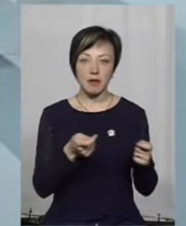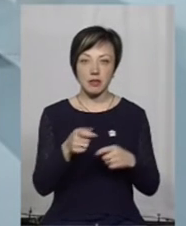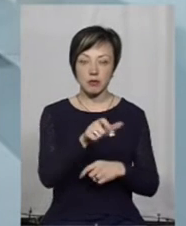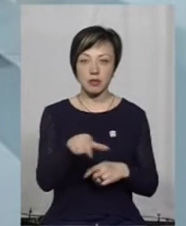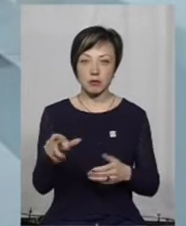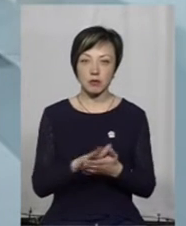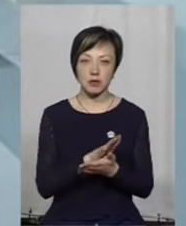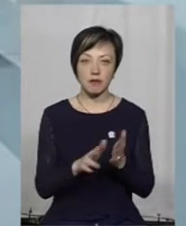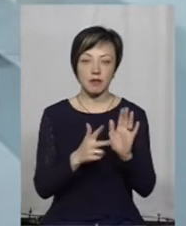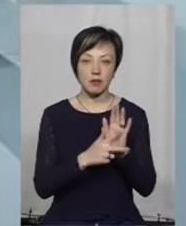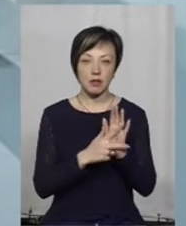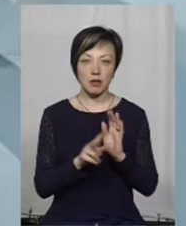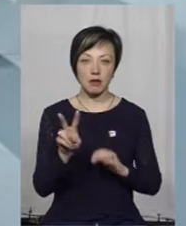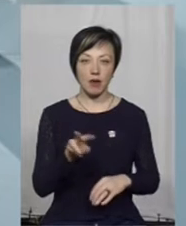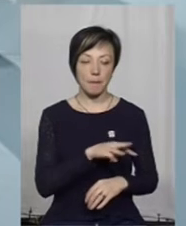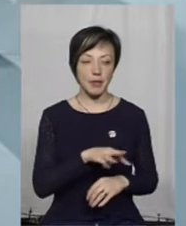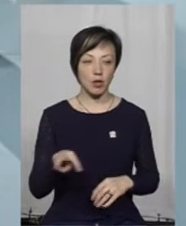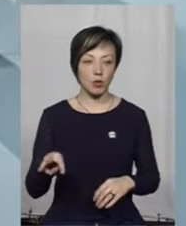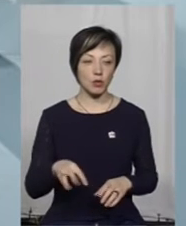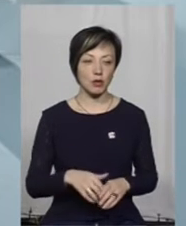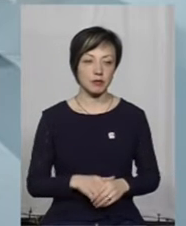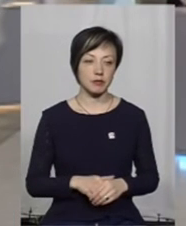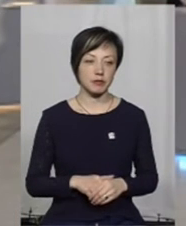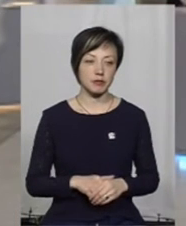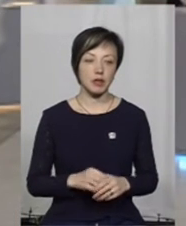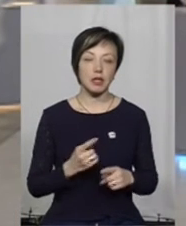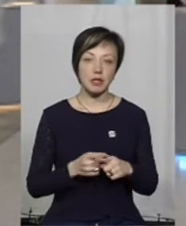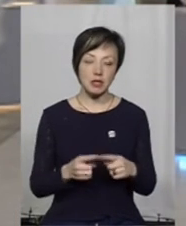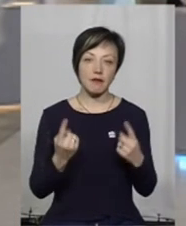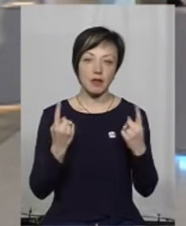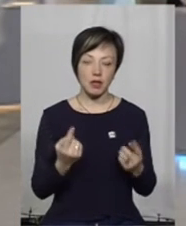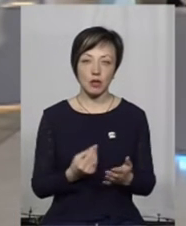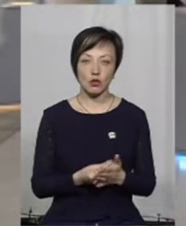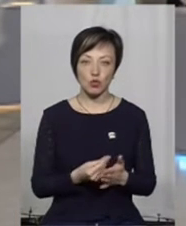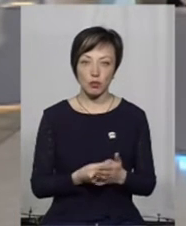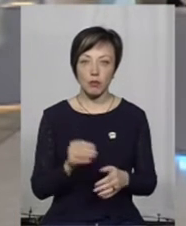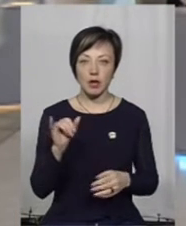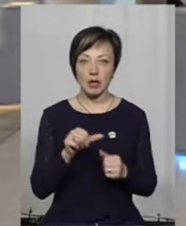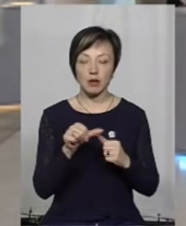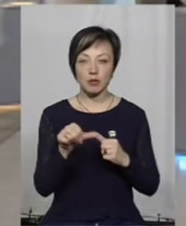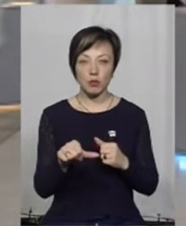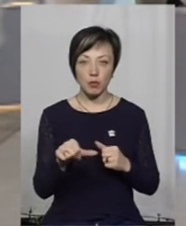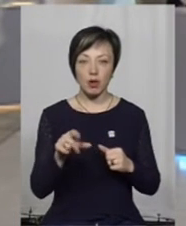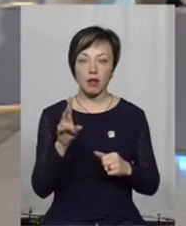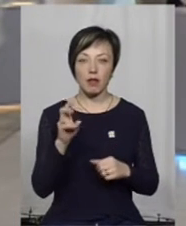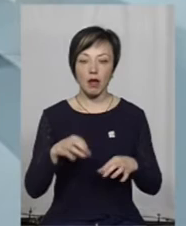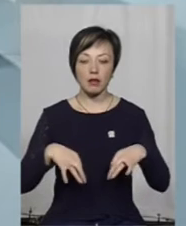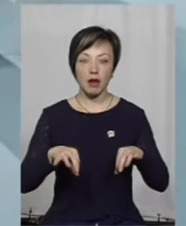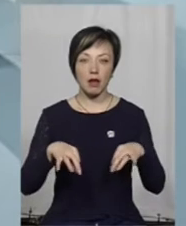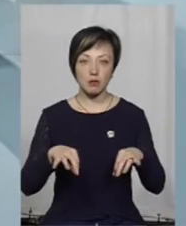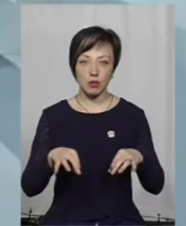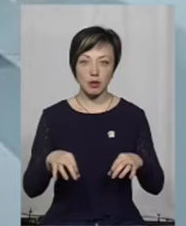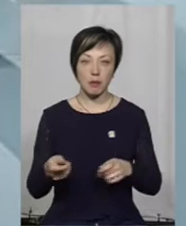безоплатних 82 мільйони. Це доволі велика сума. Ну і крім того, на